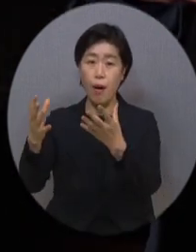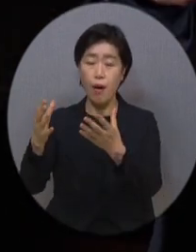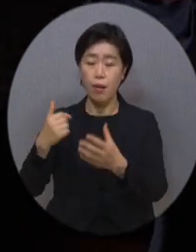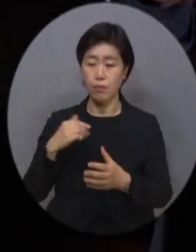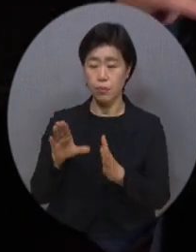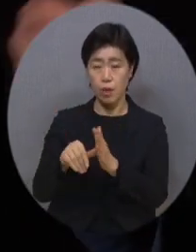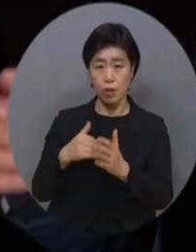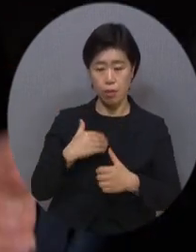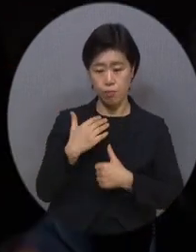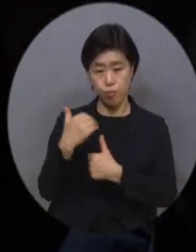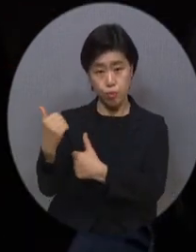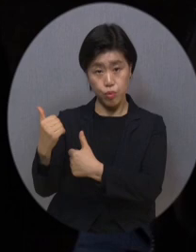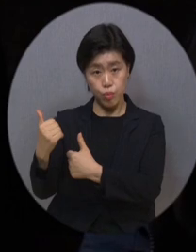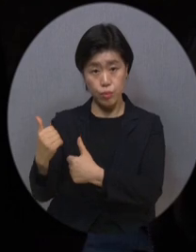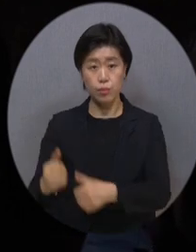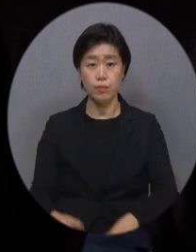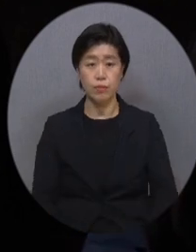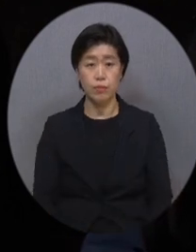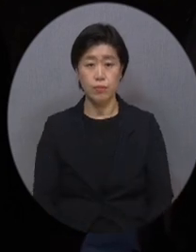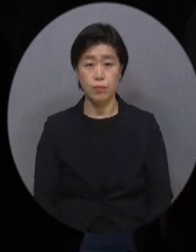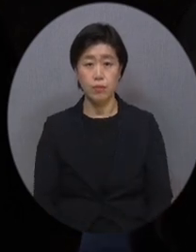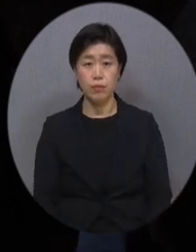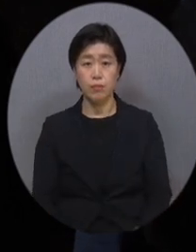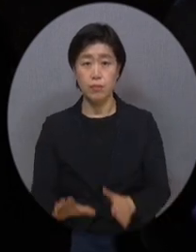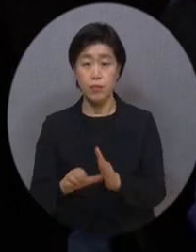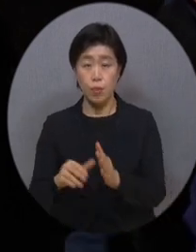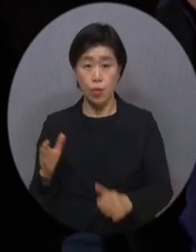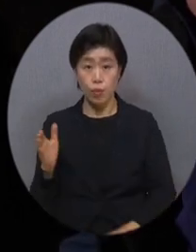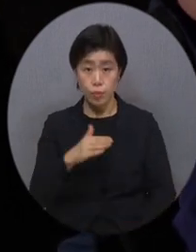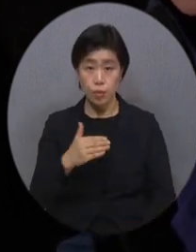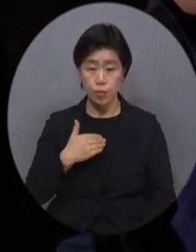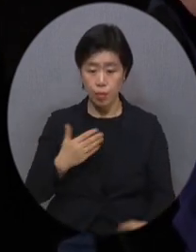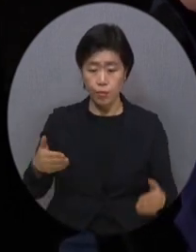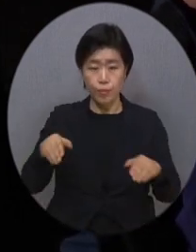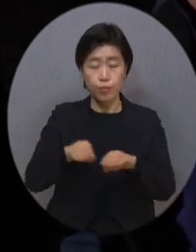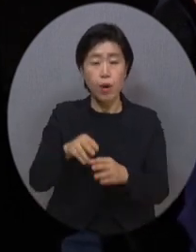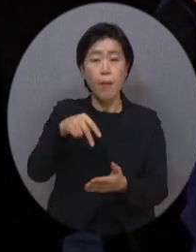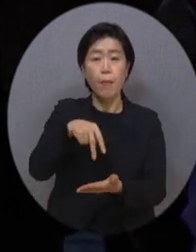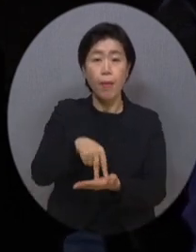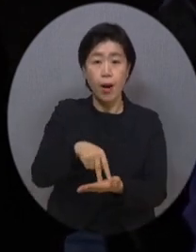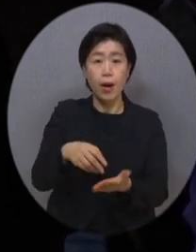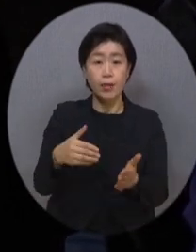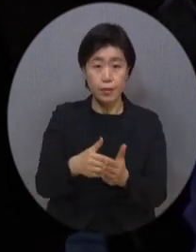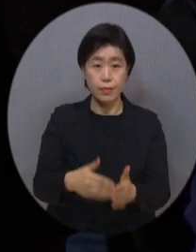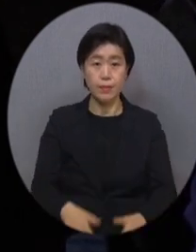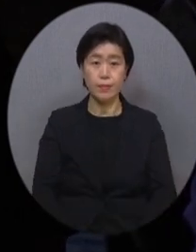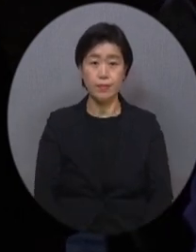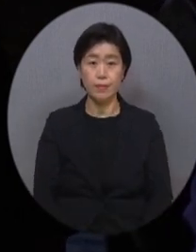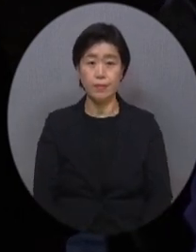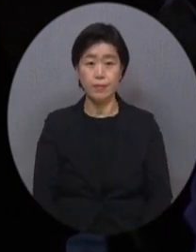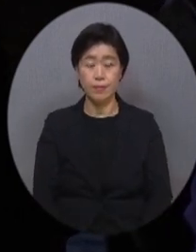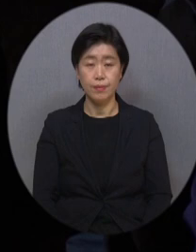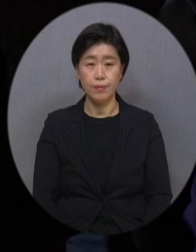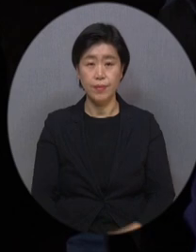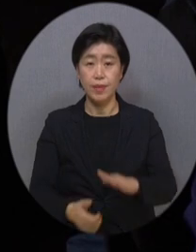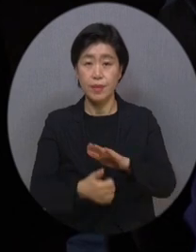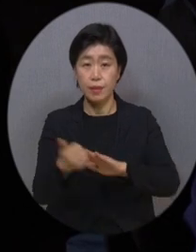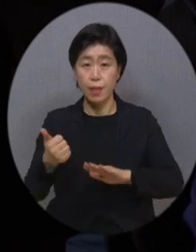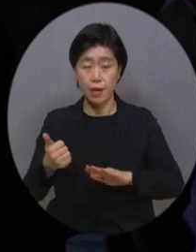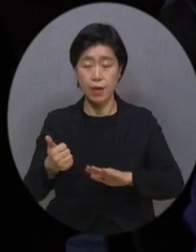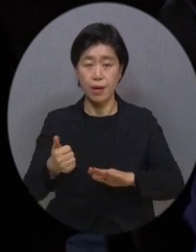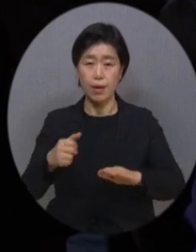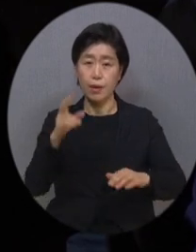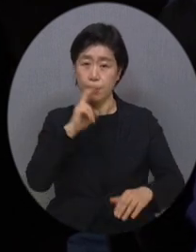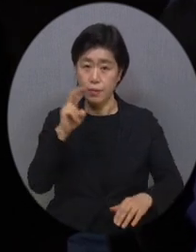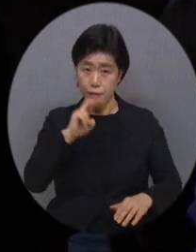그때부터, 콧물이 계산하냐? 야, 처음으로 무대를 형 때문에 섰잖아. 그래가지고, 희망 콘서트를 전국을,